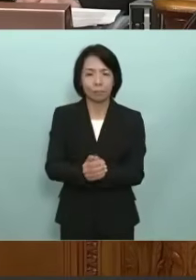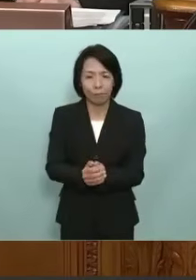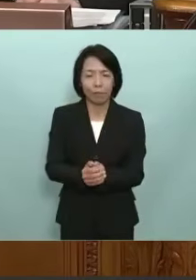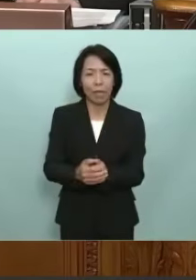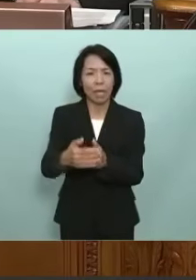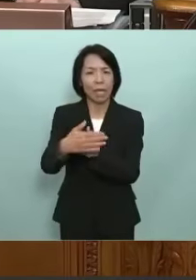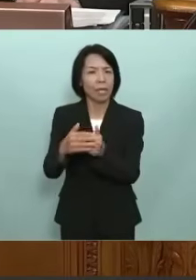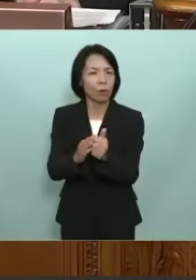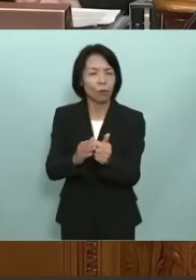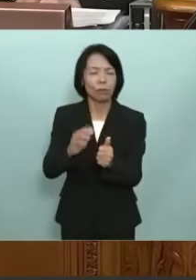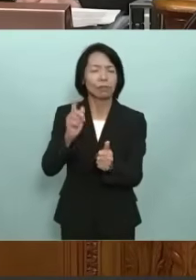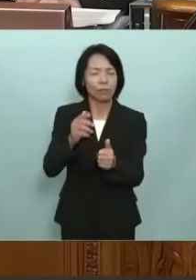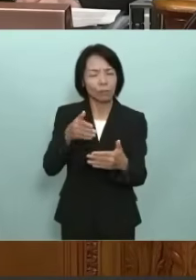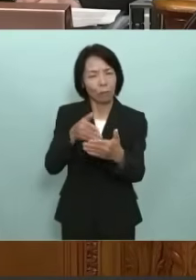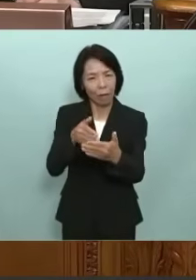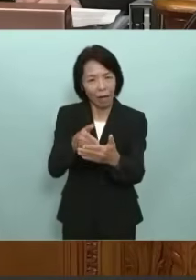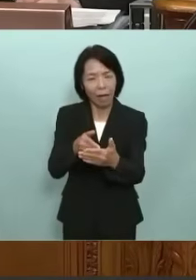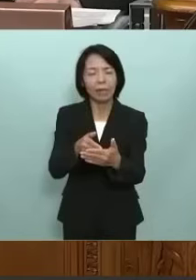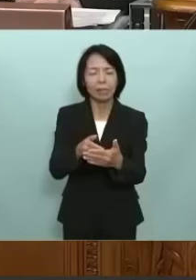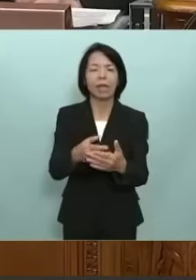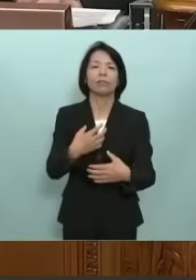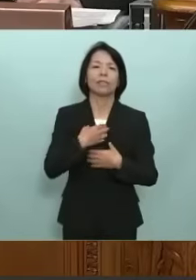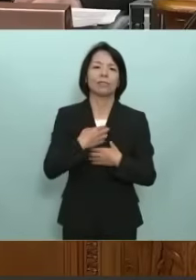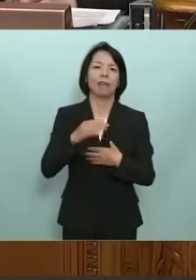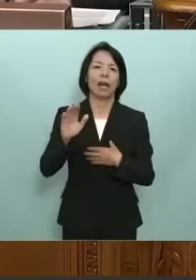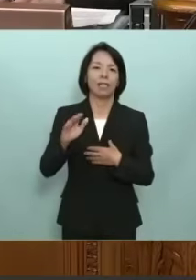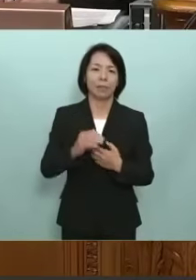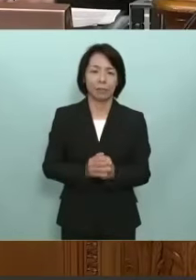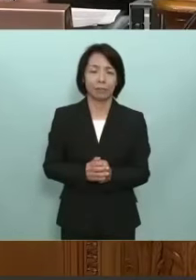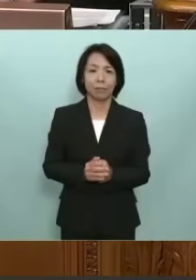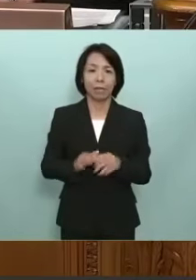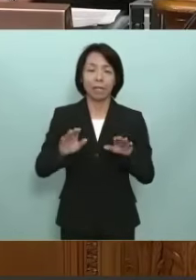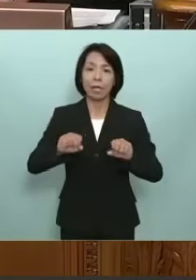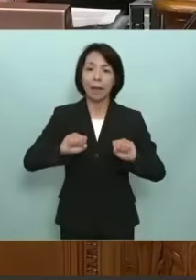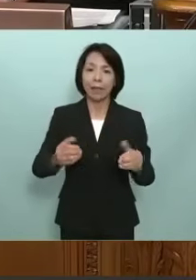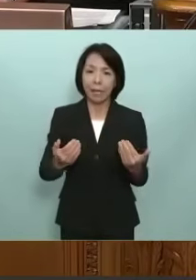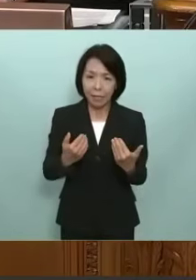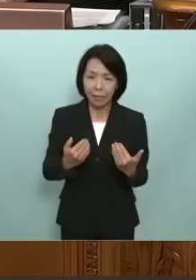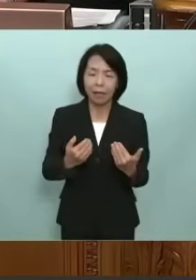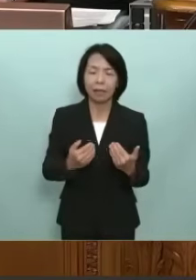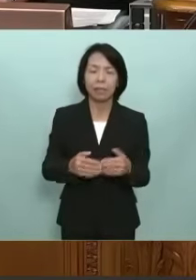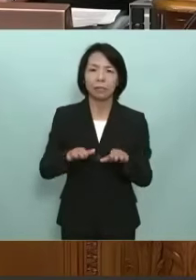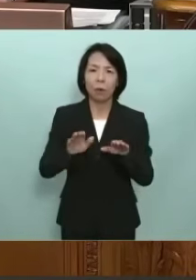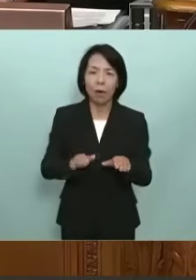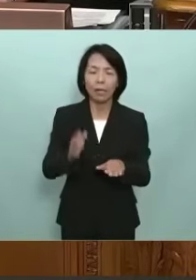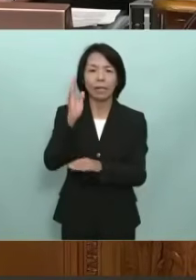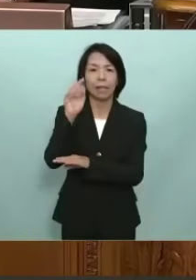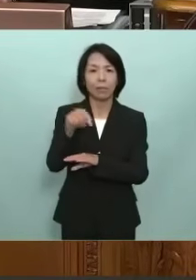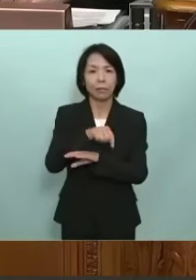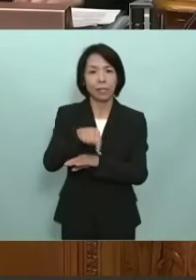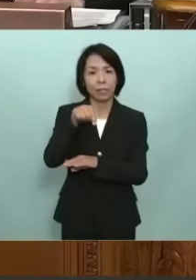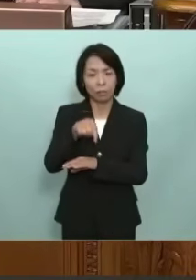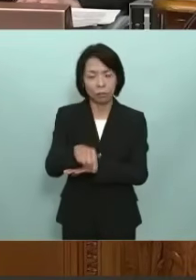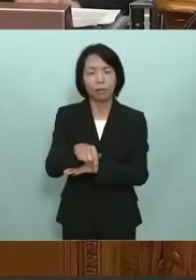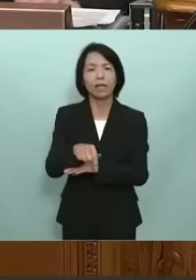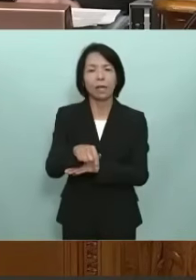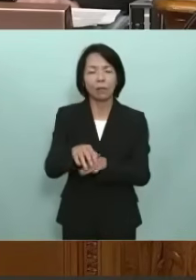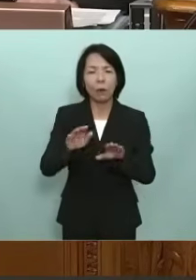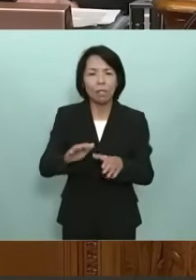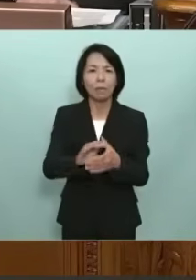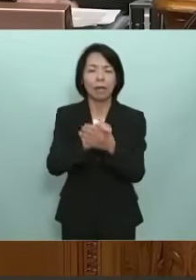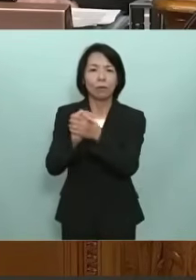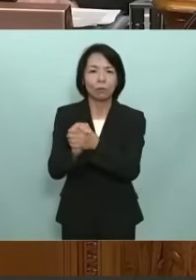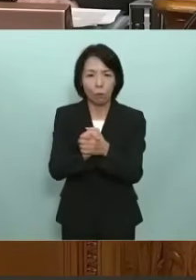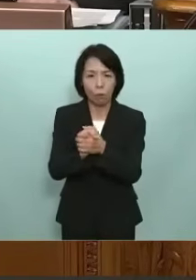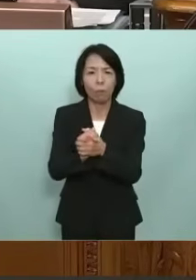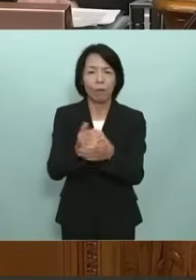むしろ妨になることもグされます今やるべきことは現在の政策である既存の同盟や